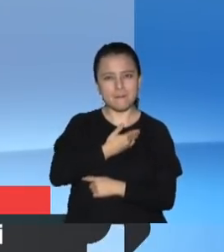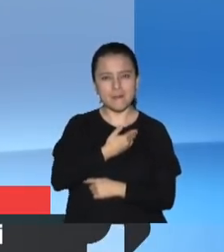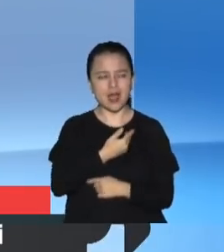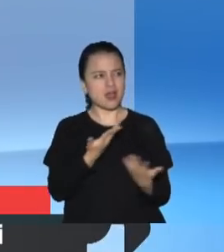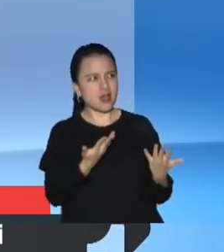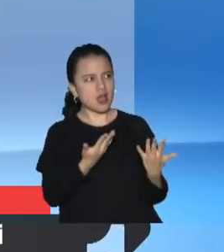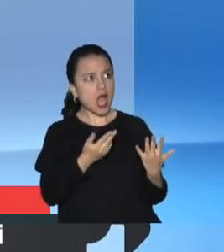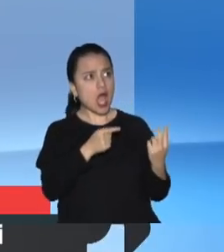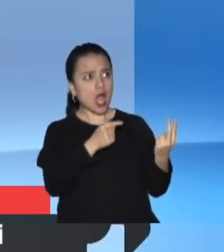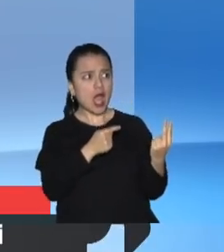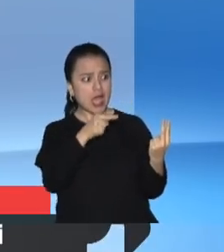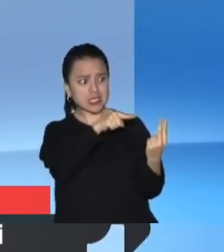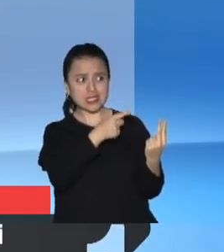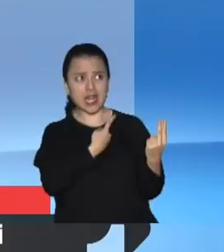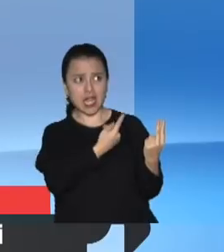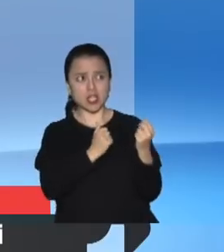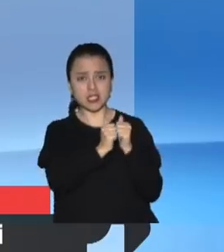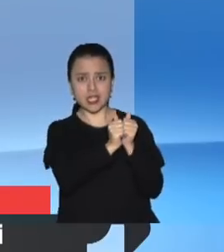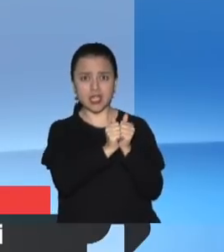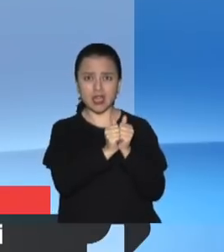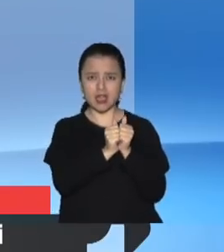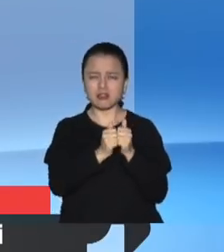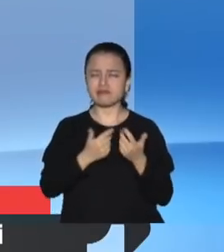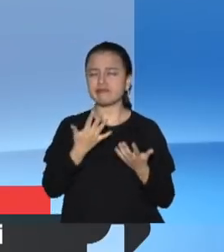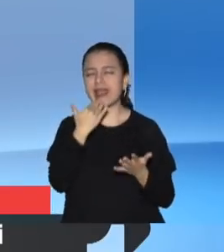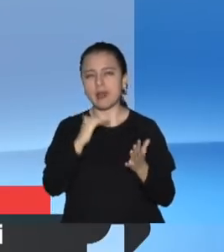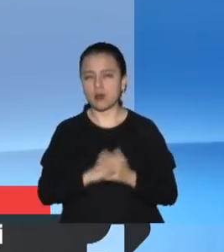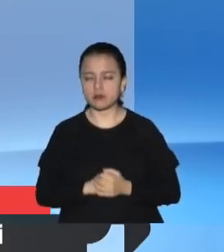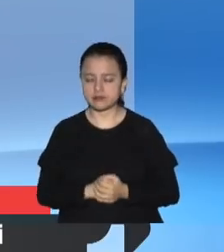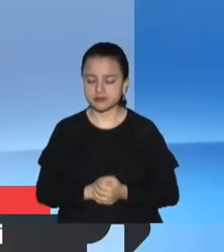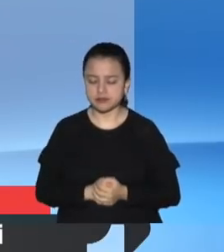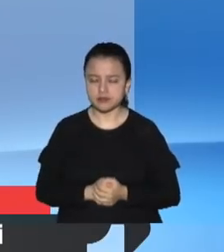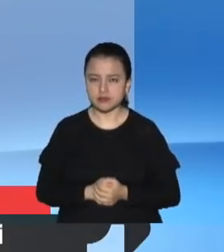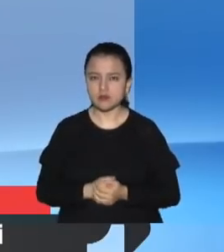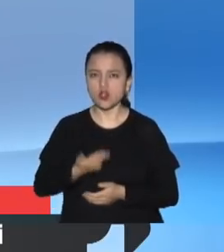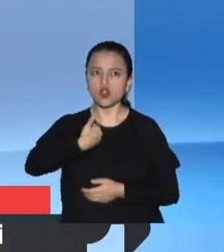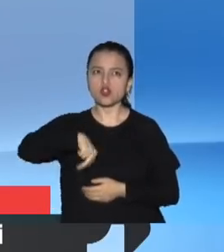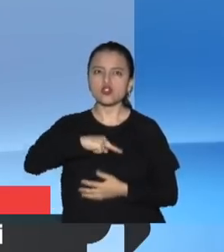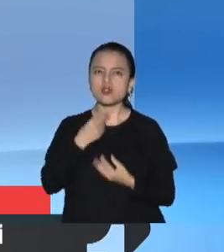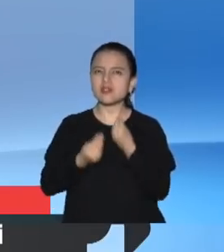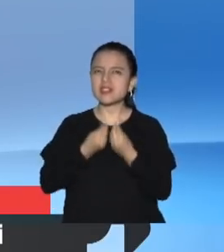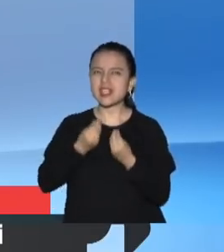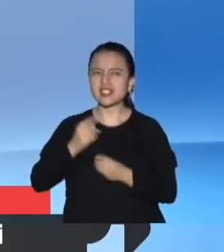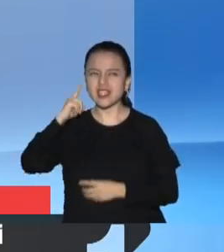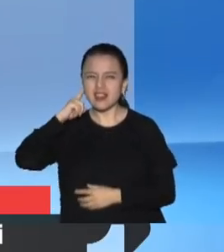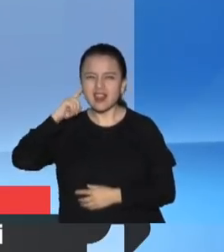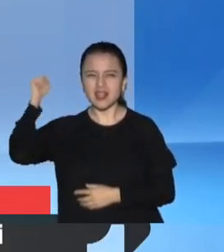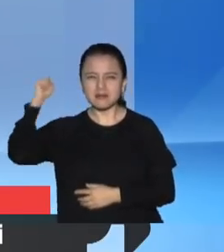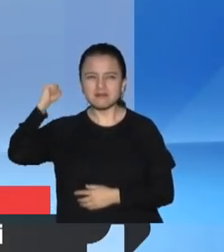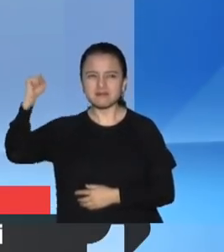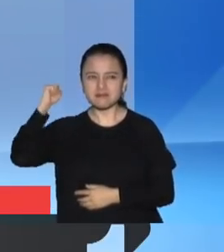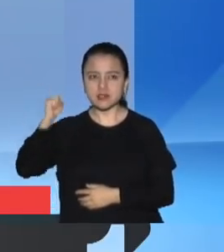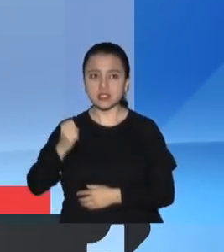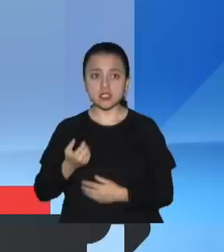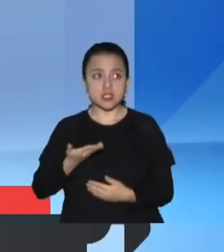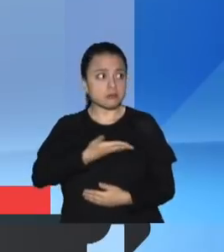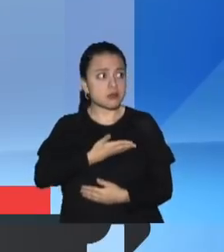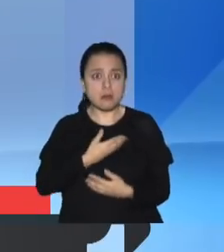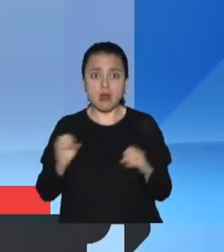בוא נעשה מקרים ותגובות. נגיד אמא לא איתי, היא הלכה למחסן